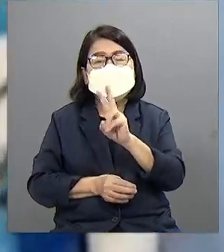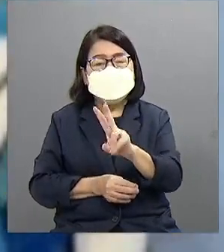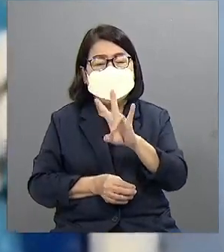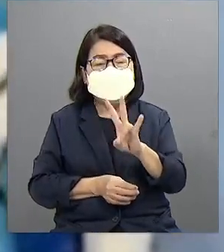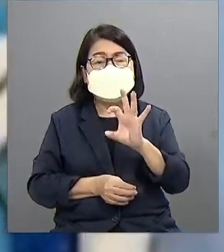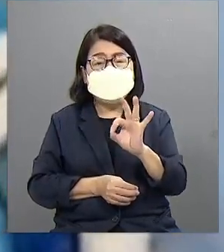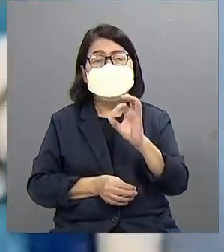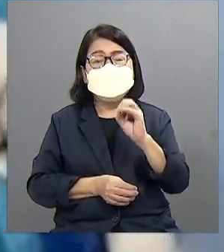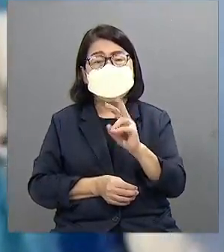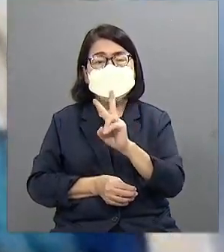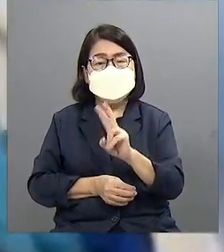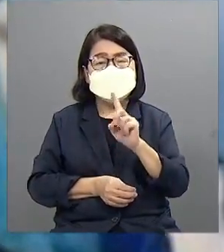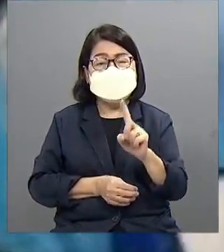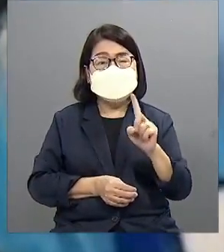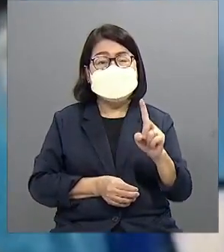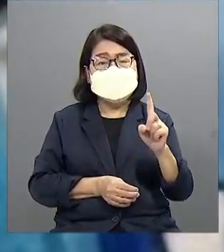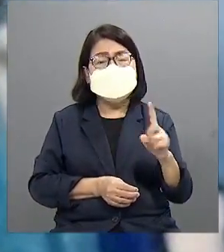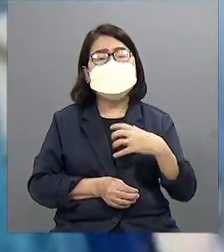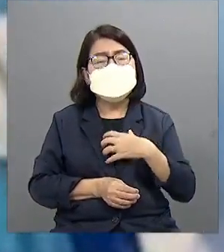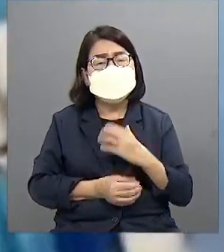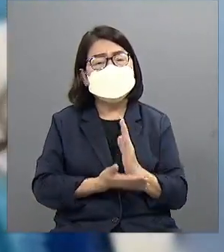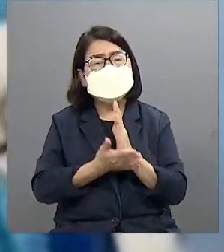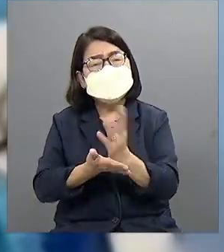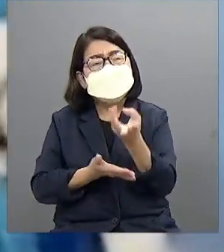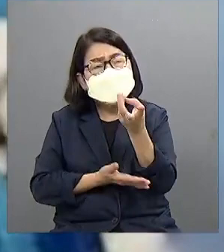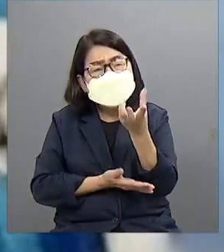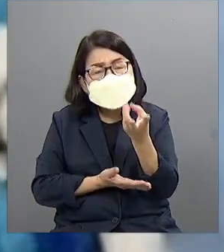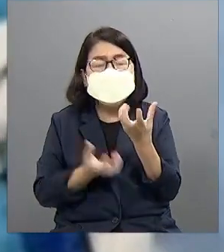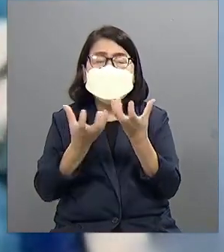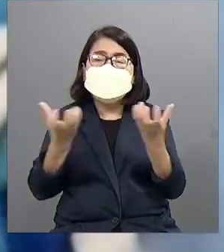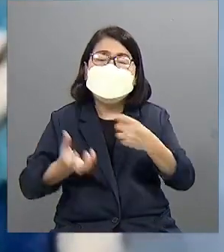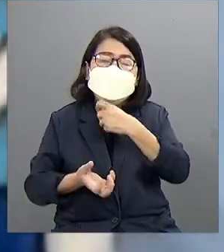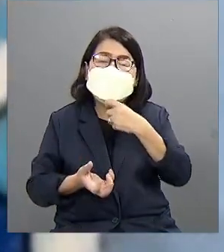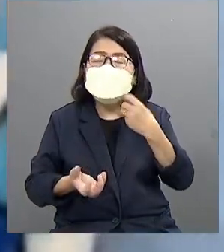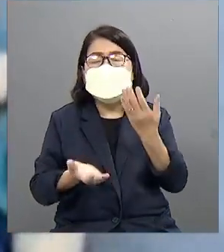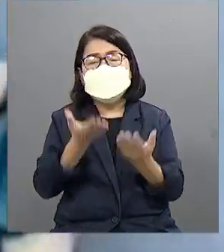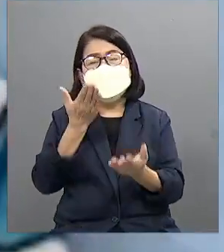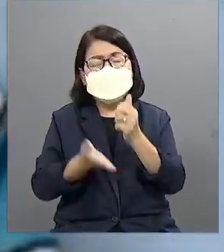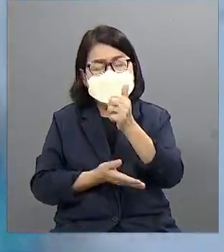027902111นะคะอยากจะบริจาคเป็นข้าวสารอาหารแห้งแพม